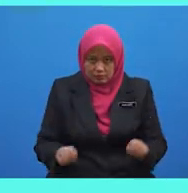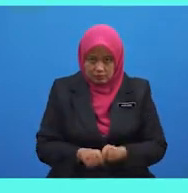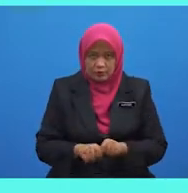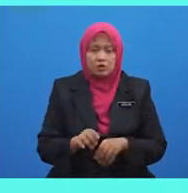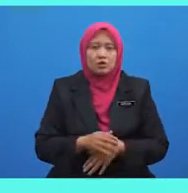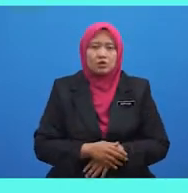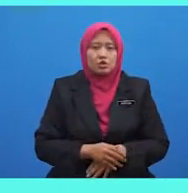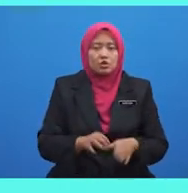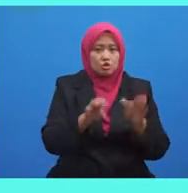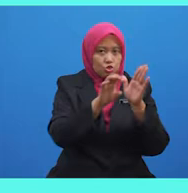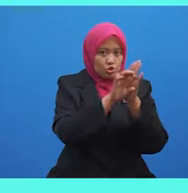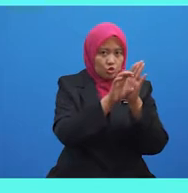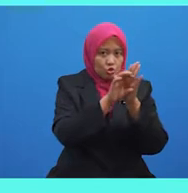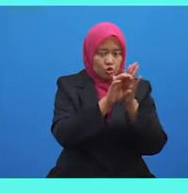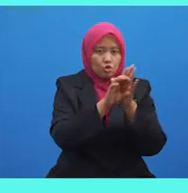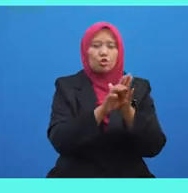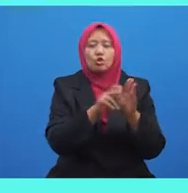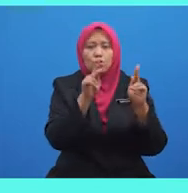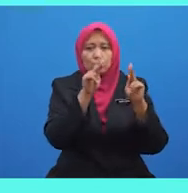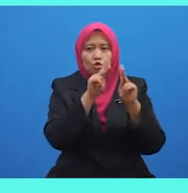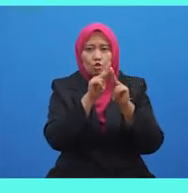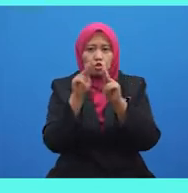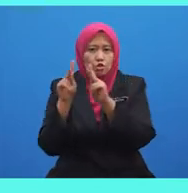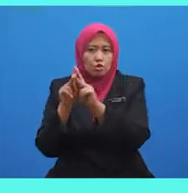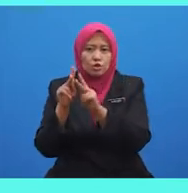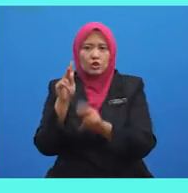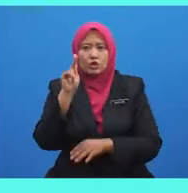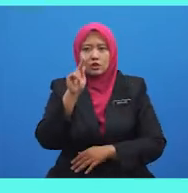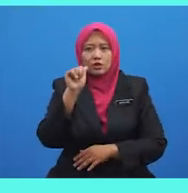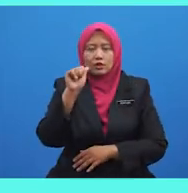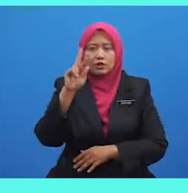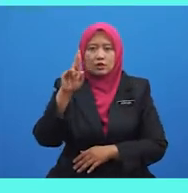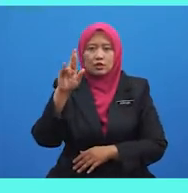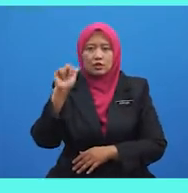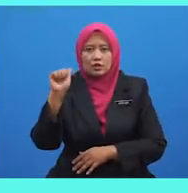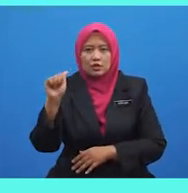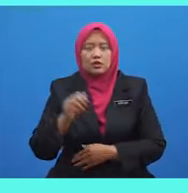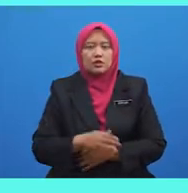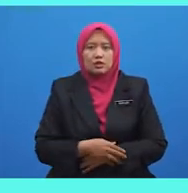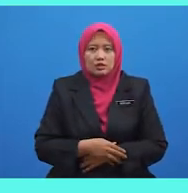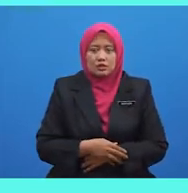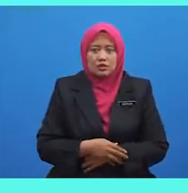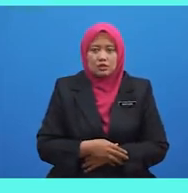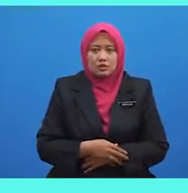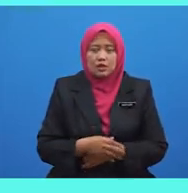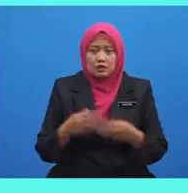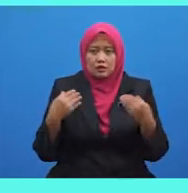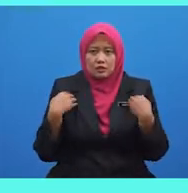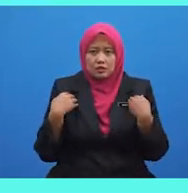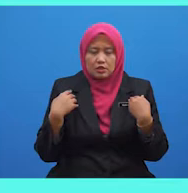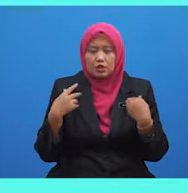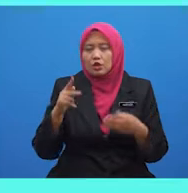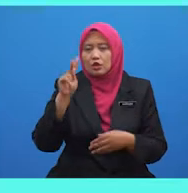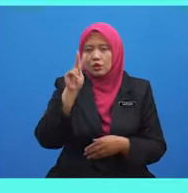Kota Kara dibina semasa pengasasan kerajaan oleh Sultan Alauddin Riayat Shah I di Kuala Sungai